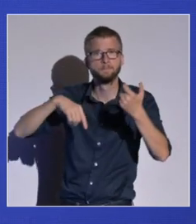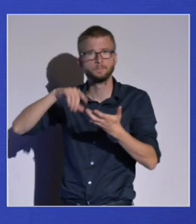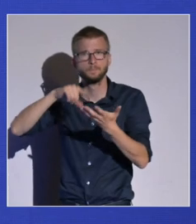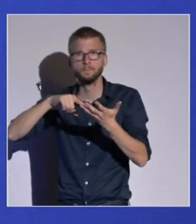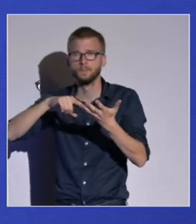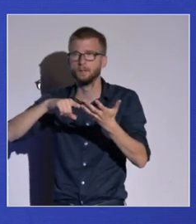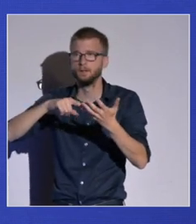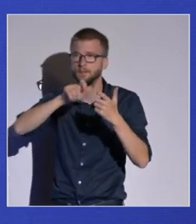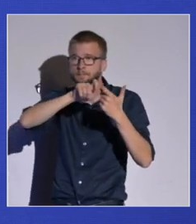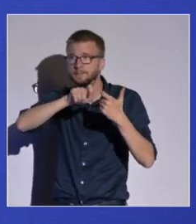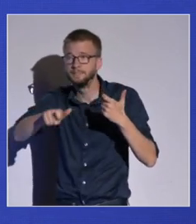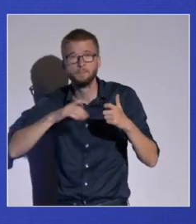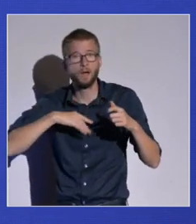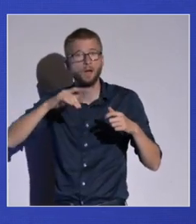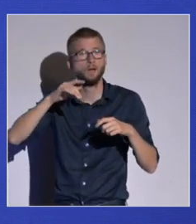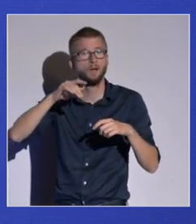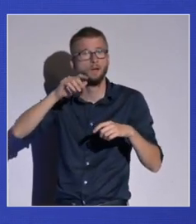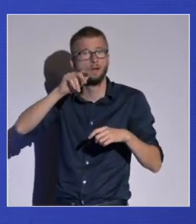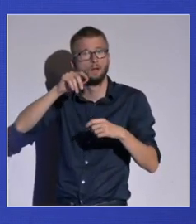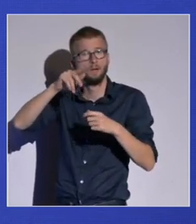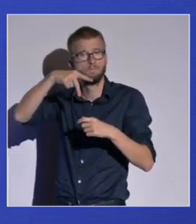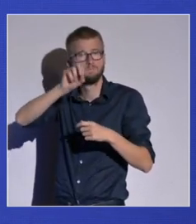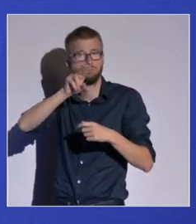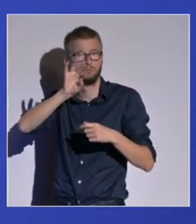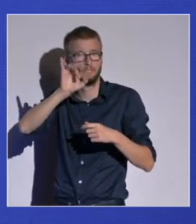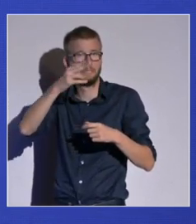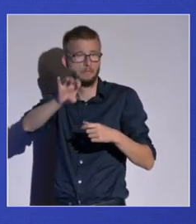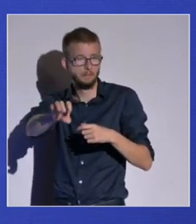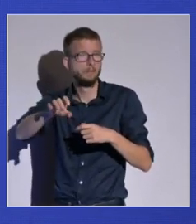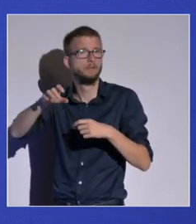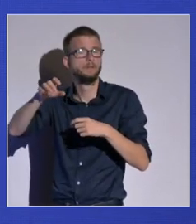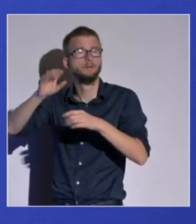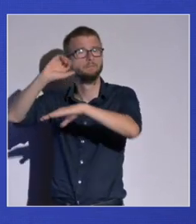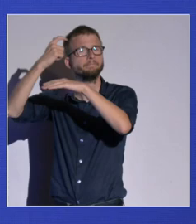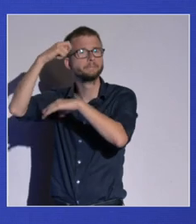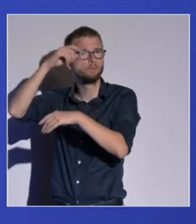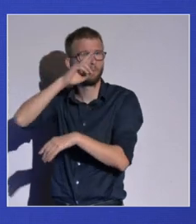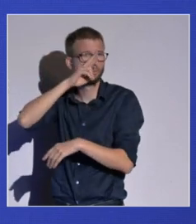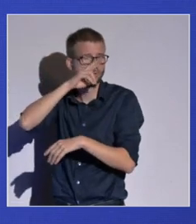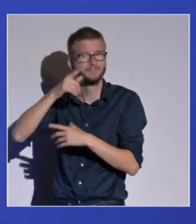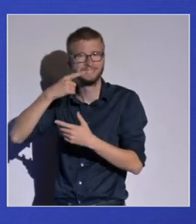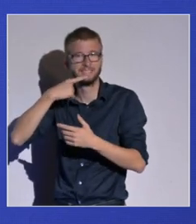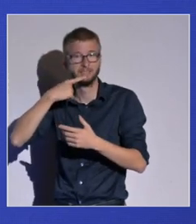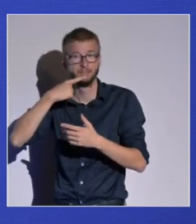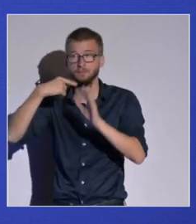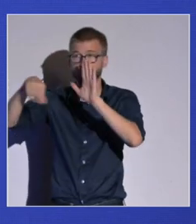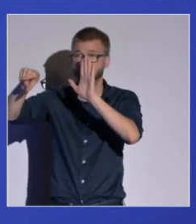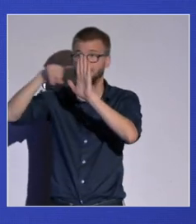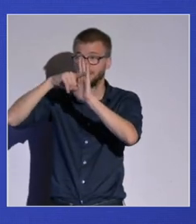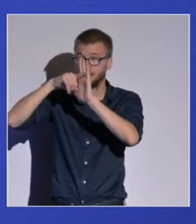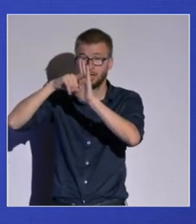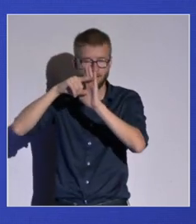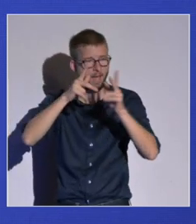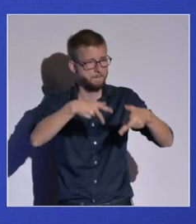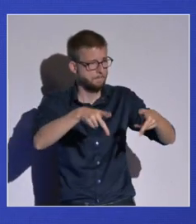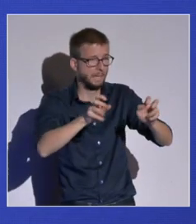le déclenchement par Poutine d'un manquement à la règle absolue qui avait fait la paix en